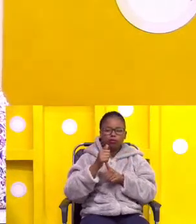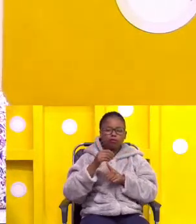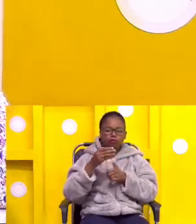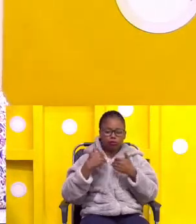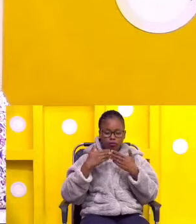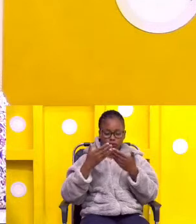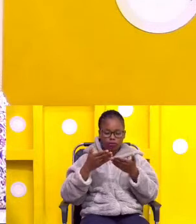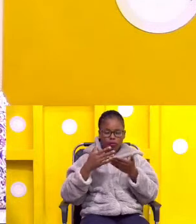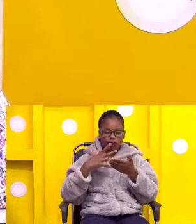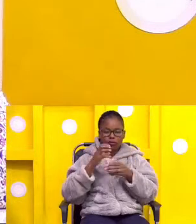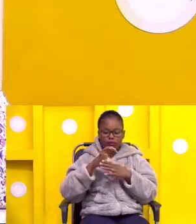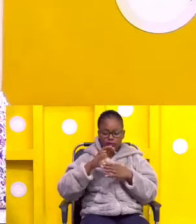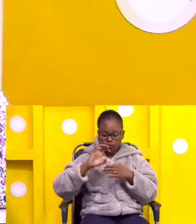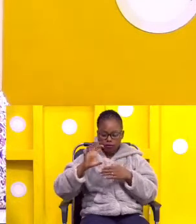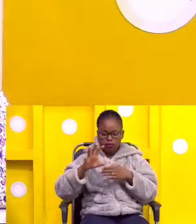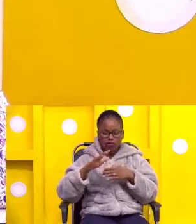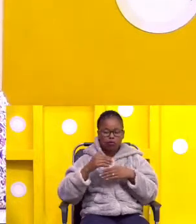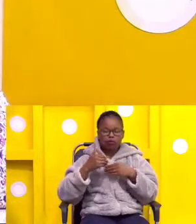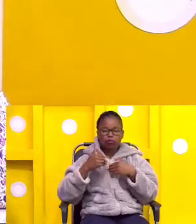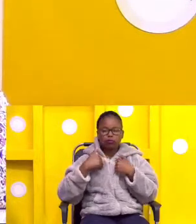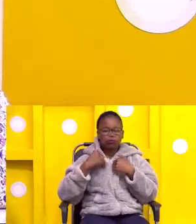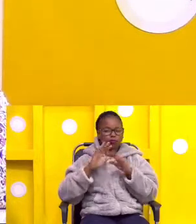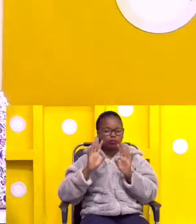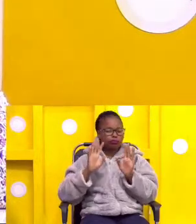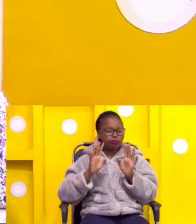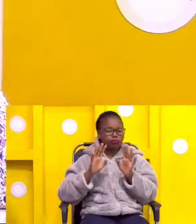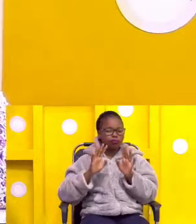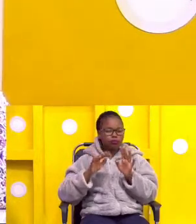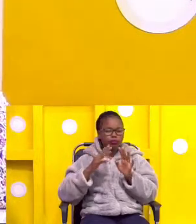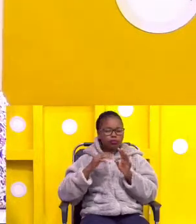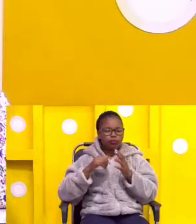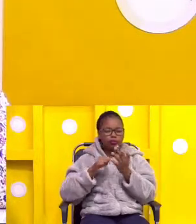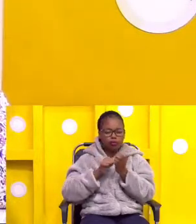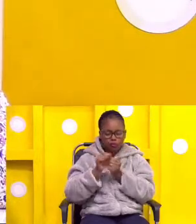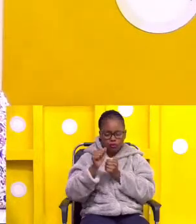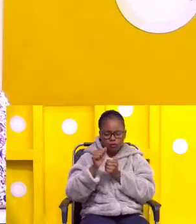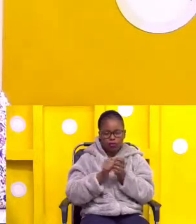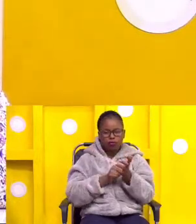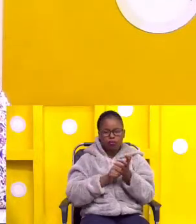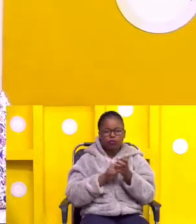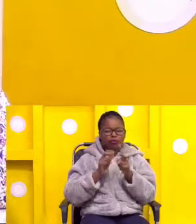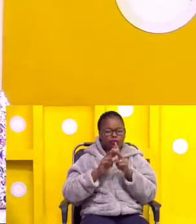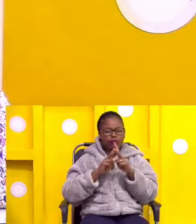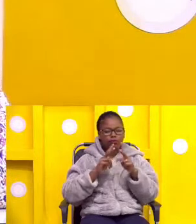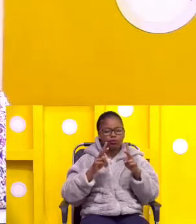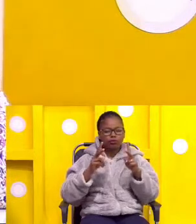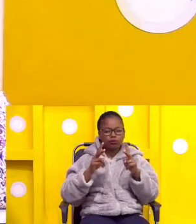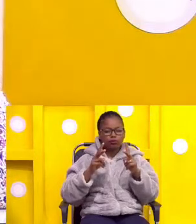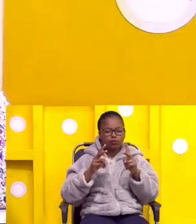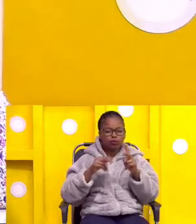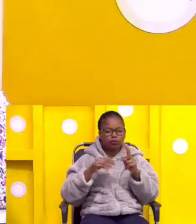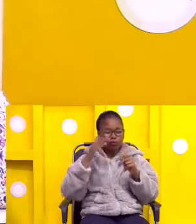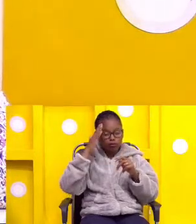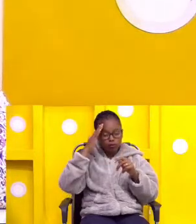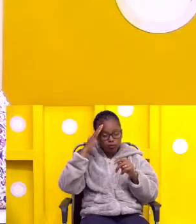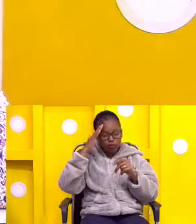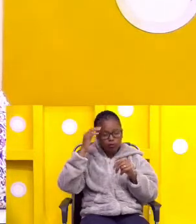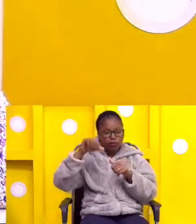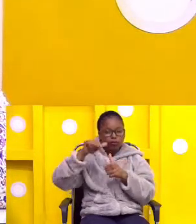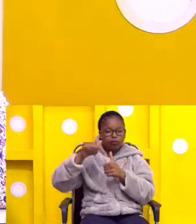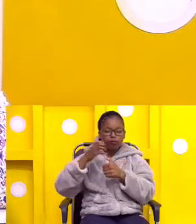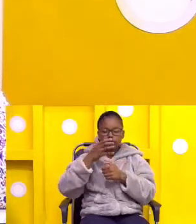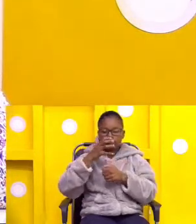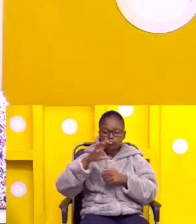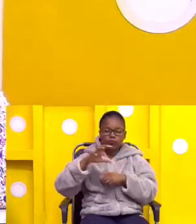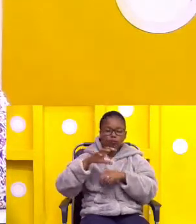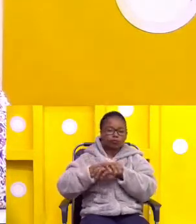tutigidhiriye keru migeke. Tue here idhiriye keru migeke. Na letuwe tigidho kaneti ya nakeo. Idhwe ni towe kwa watuwa ni kerumi. Ni modore